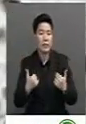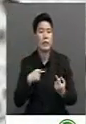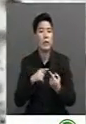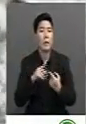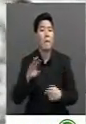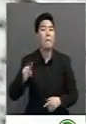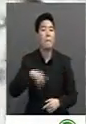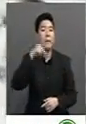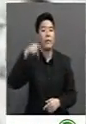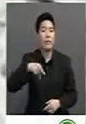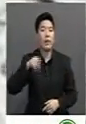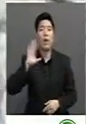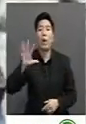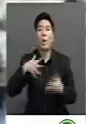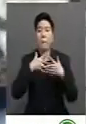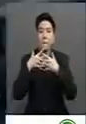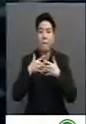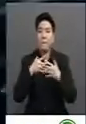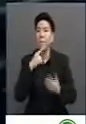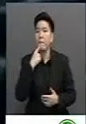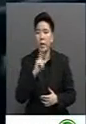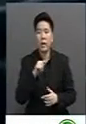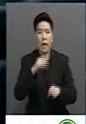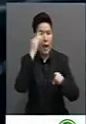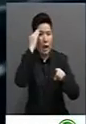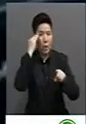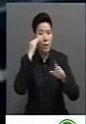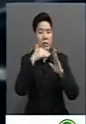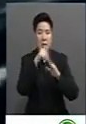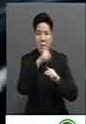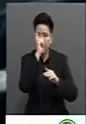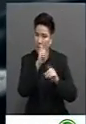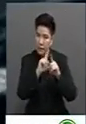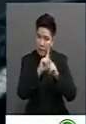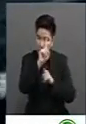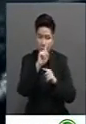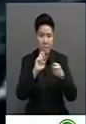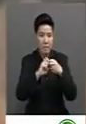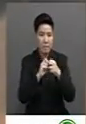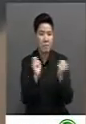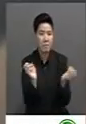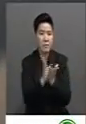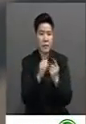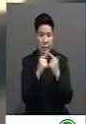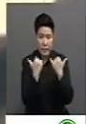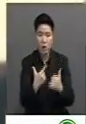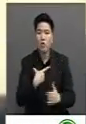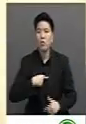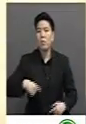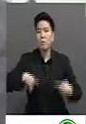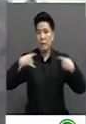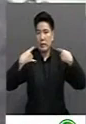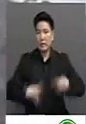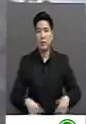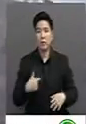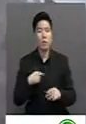ฟิกของกองทัพสหรัฐพูดชัดเจนว่าเกาหลีเหนือยังคงเป็นภัยคุกคามอันดับหนึ่งในภูมิภาคด้วยพฤติกรรมที่ทำตามอ